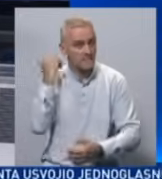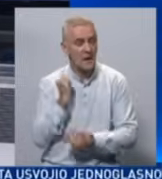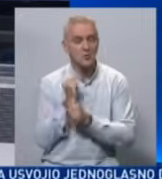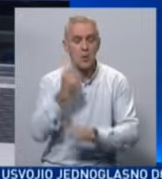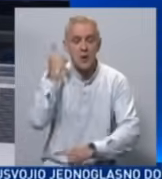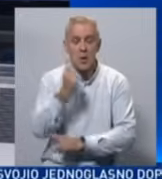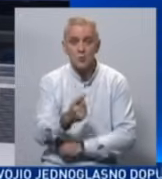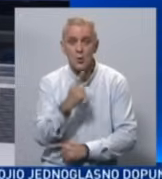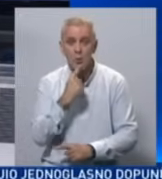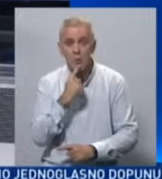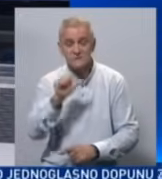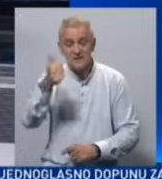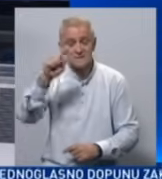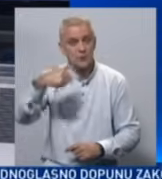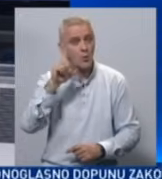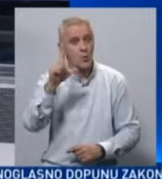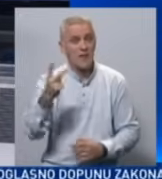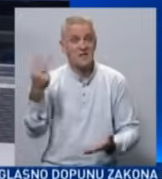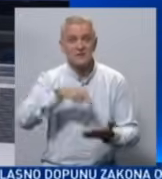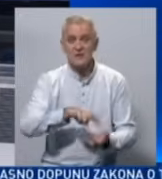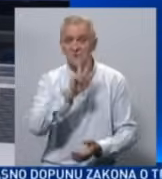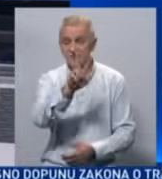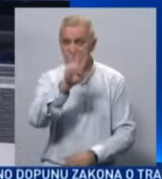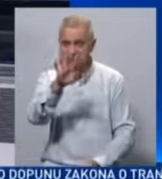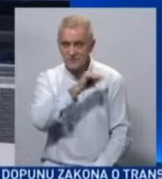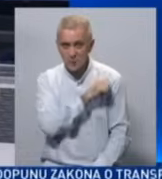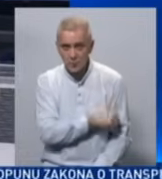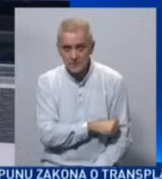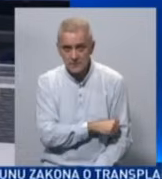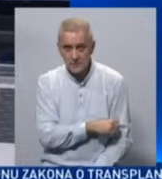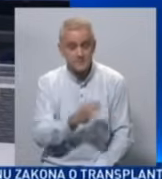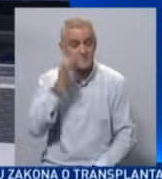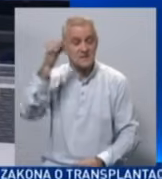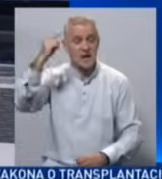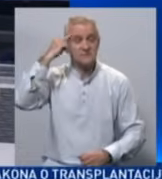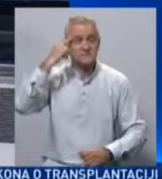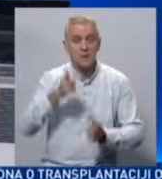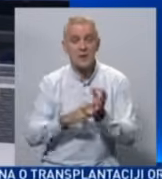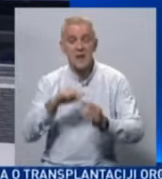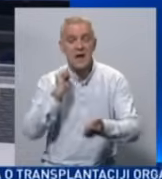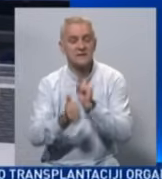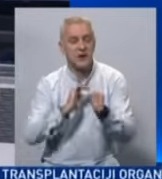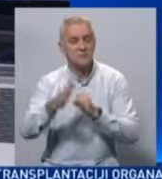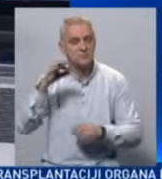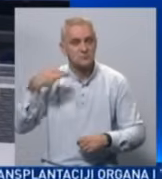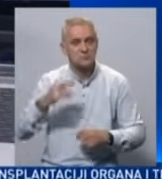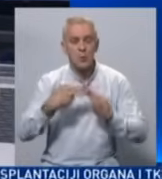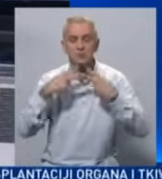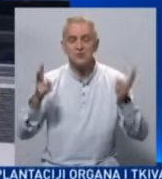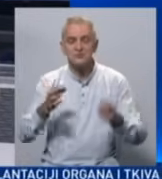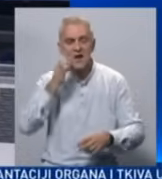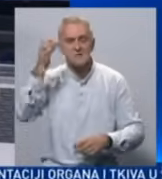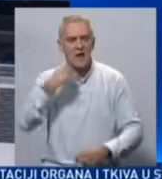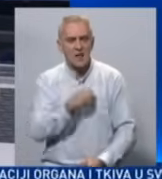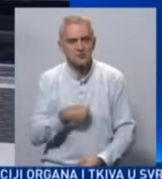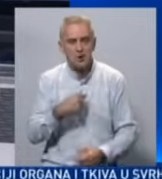donijela odluku kojom se 11. juli 2024. godine dan sjećanja na genocid u Srebrenici proglašava danom